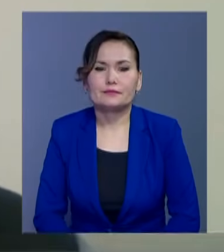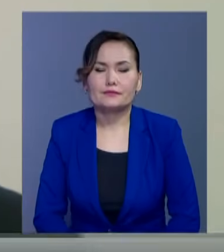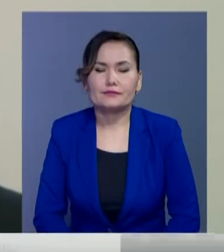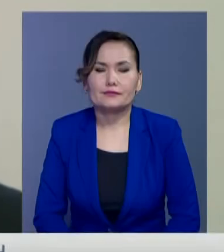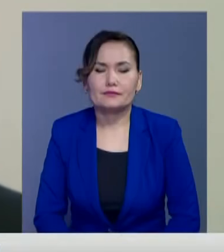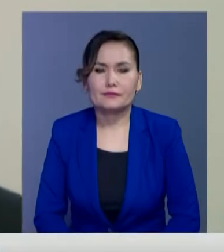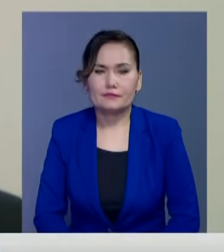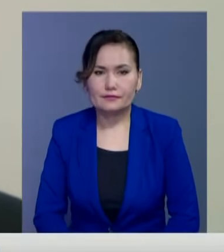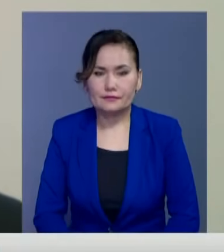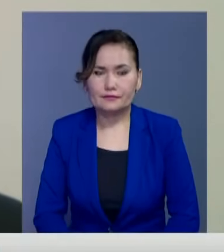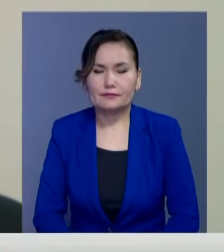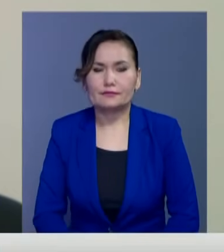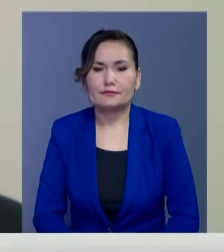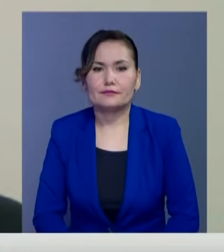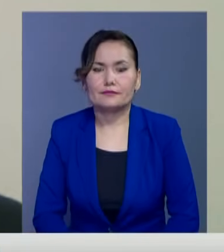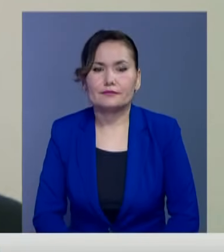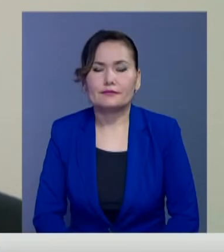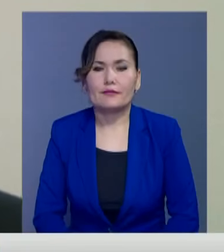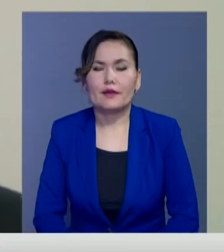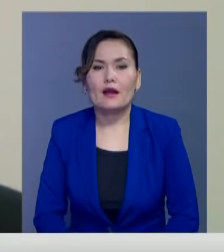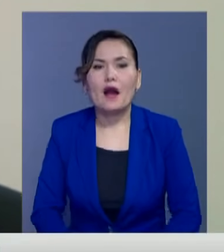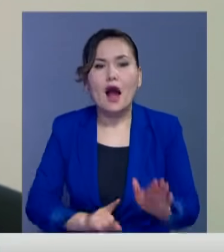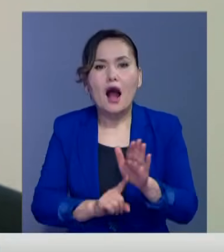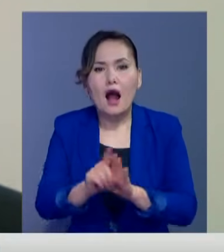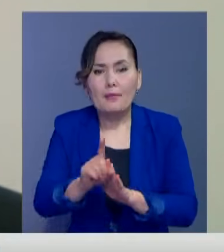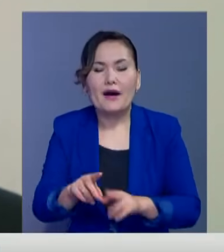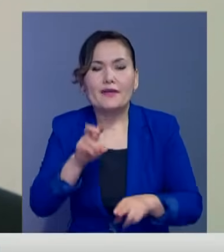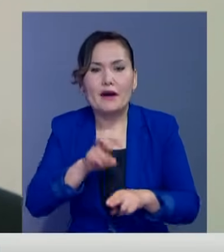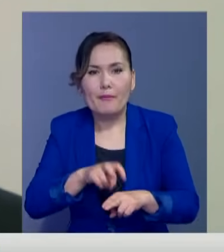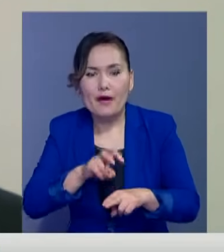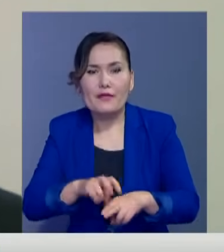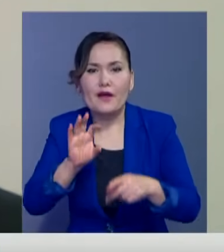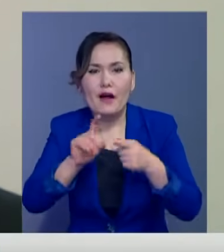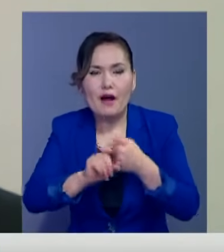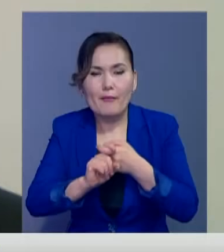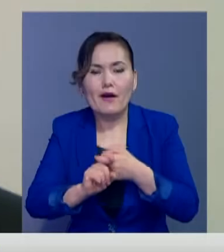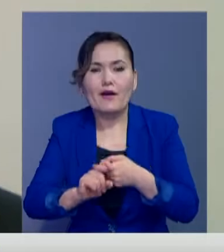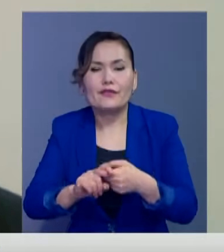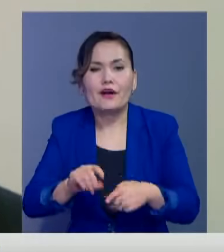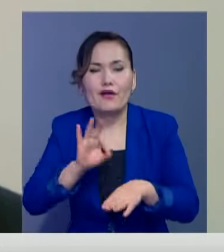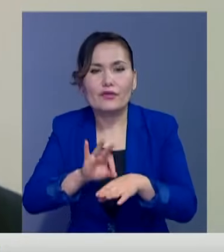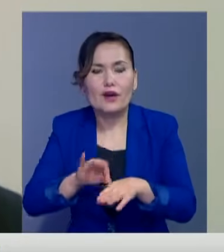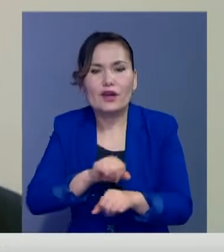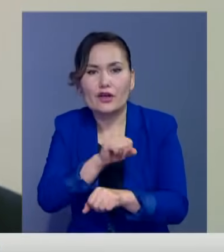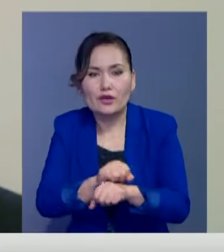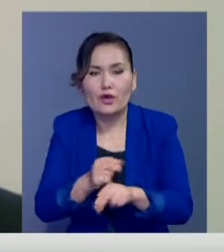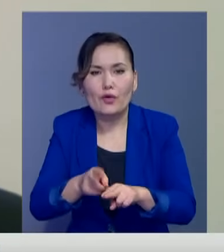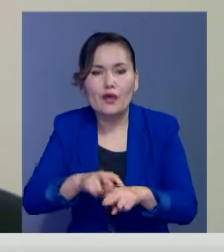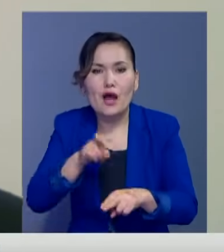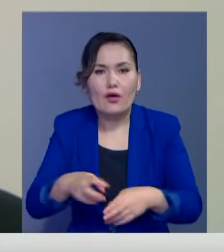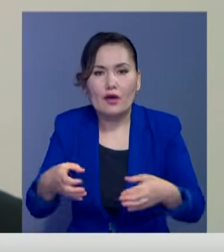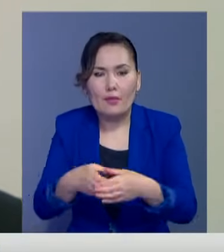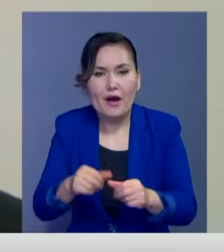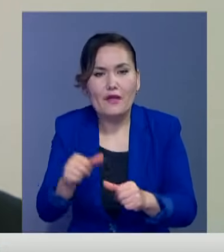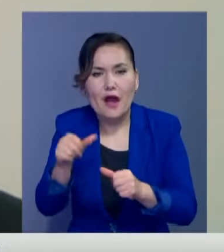Это формирование санитарно-эпидемиологической службы. Алдымен санитарлық эпидемиологиялық қызметті комитеттің құрамынан бөлек шығару